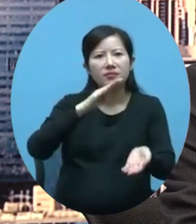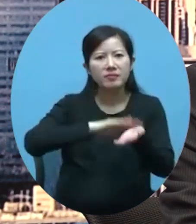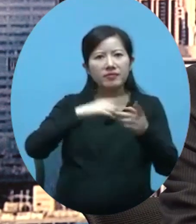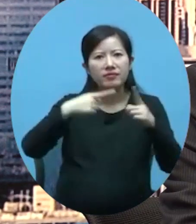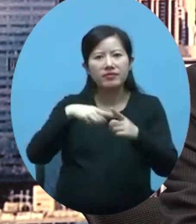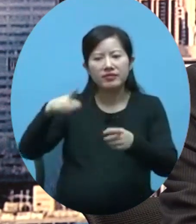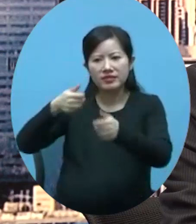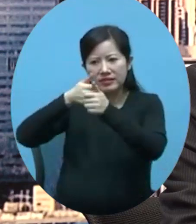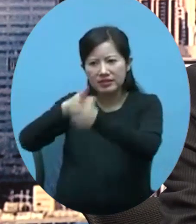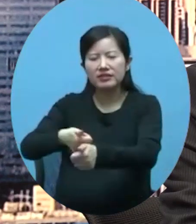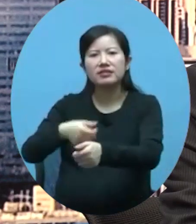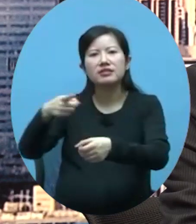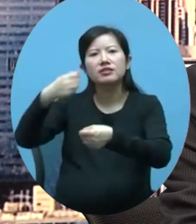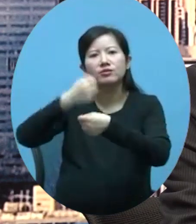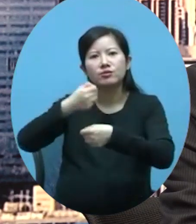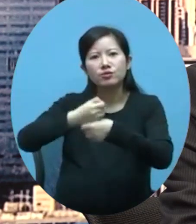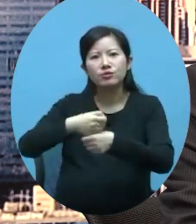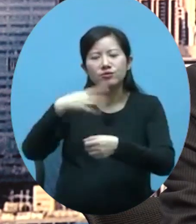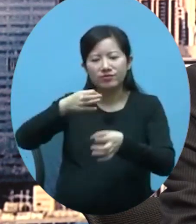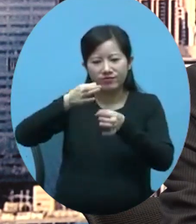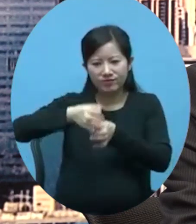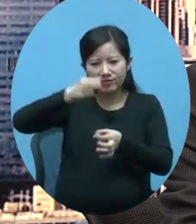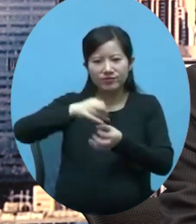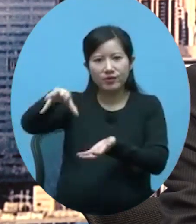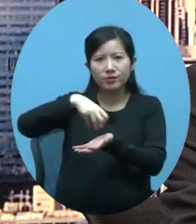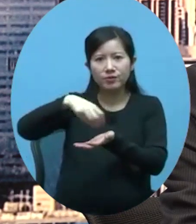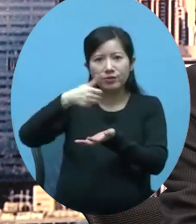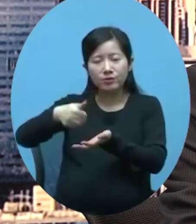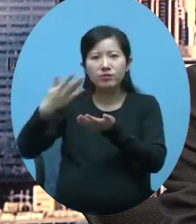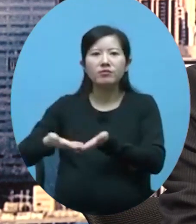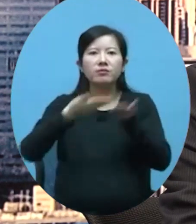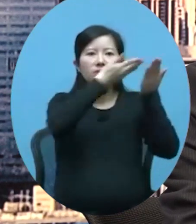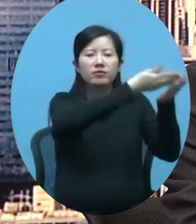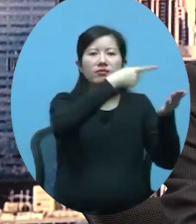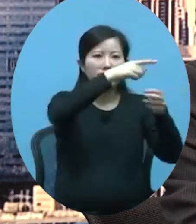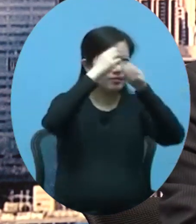這樣就希望收集到適當的樣本做一個好的化驗有一個好的結果出來